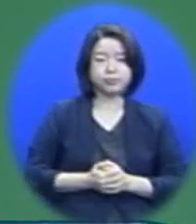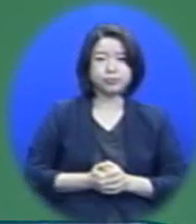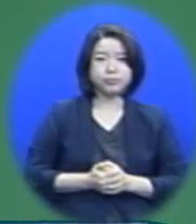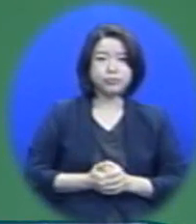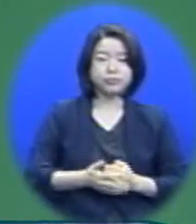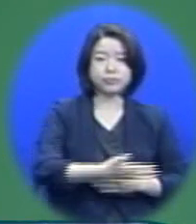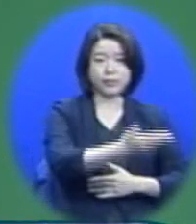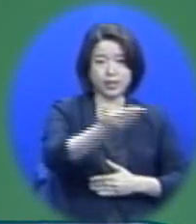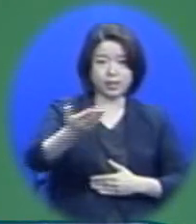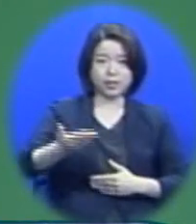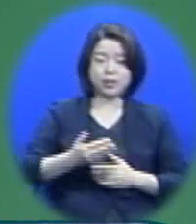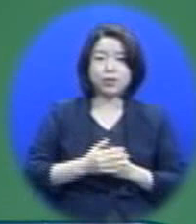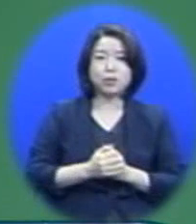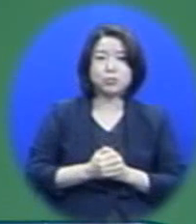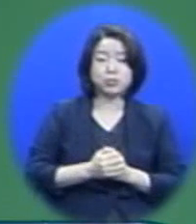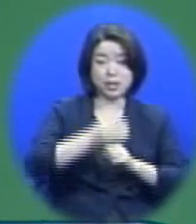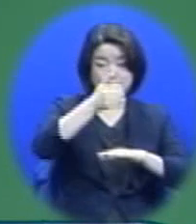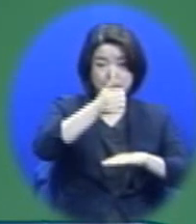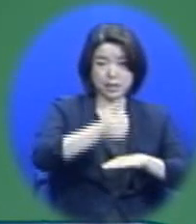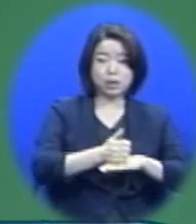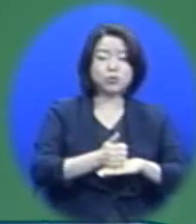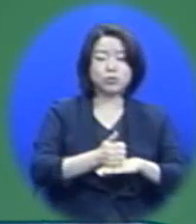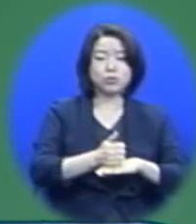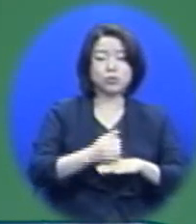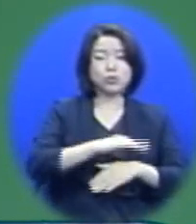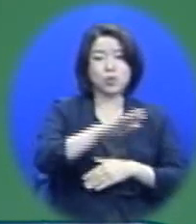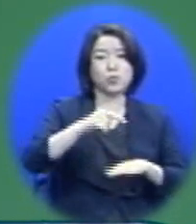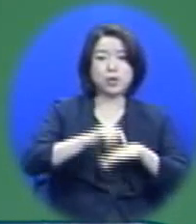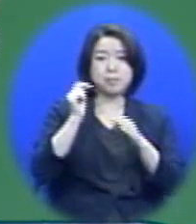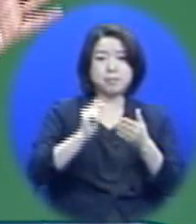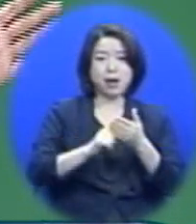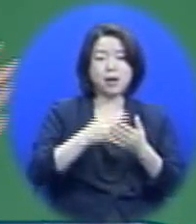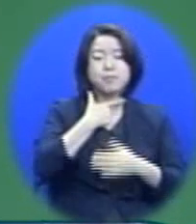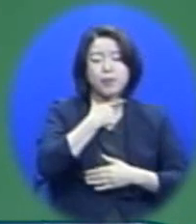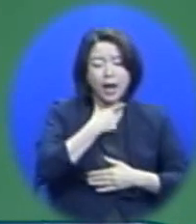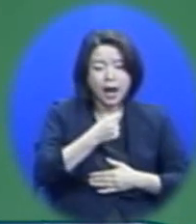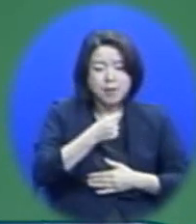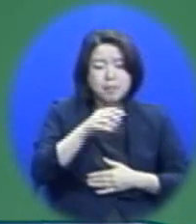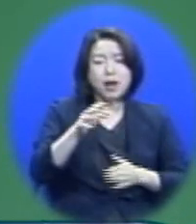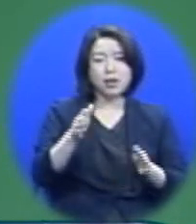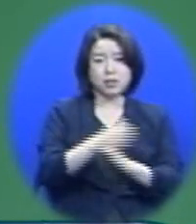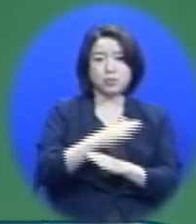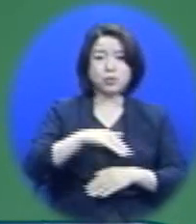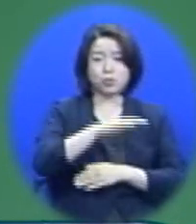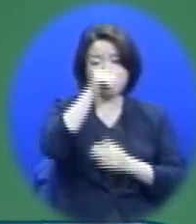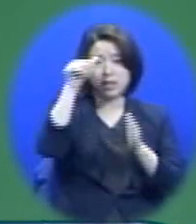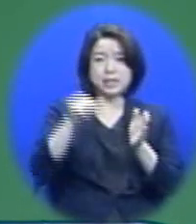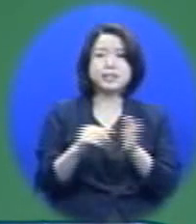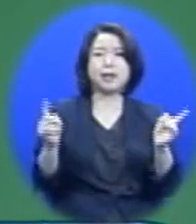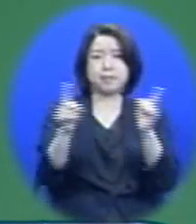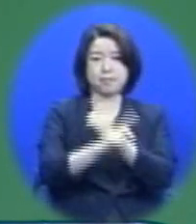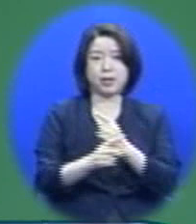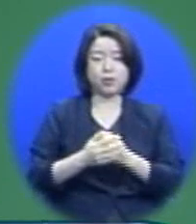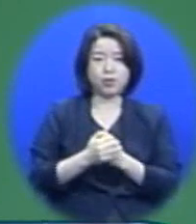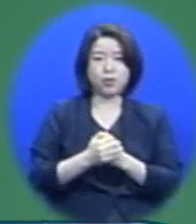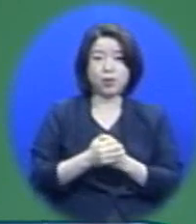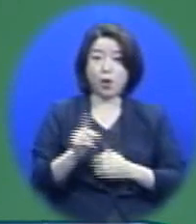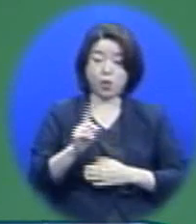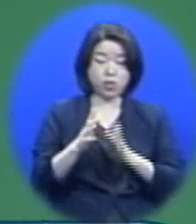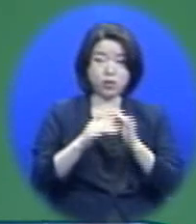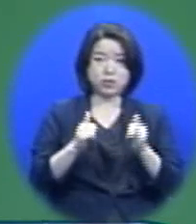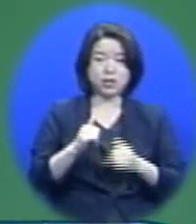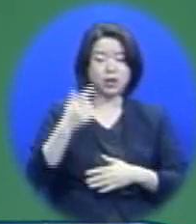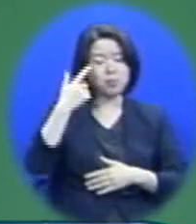여러분, 결국은 우리의 마음의 이 갈망에서부터 우리의 인생이 바뀝니다. 어떤 분들은 목사님,